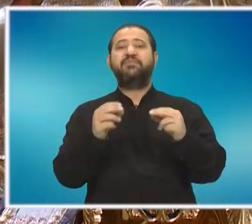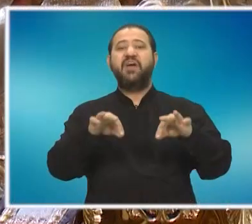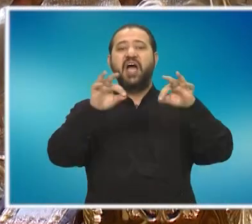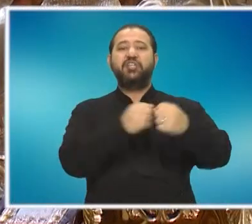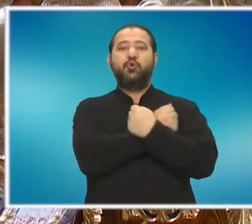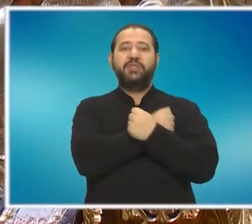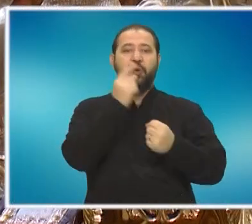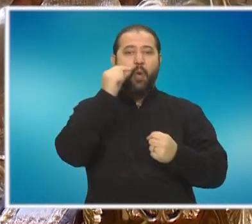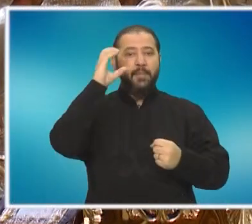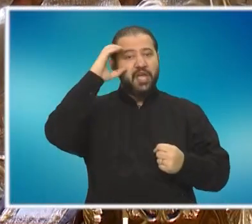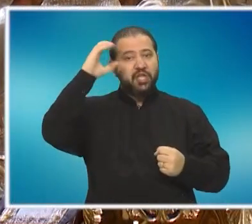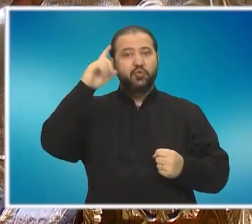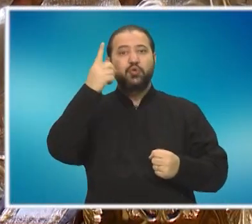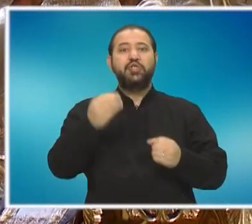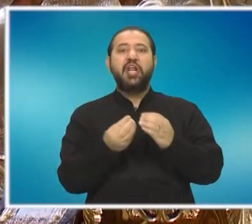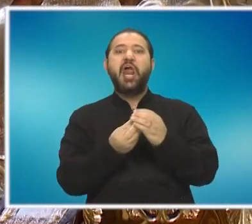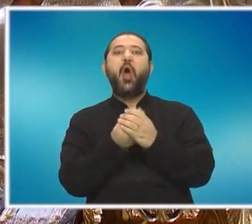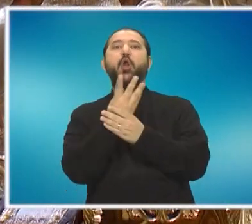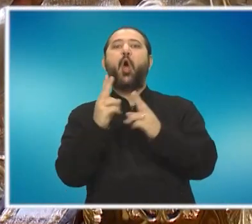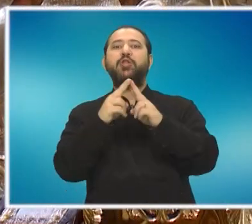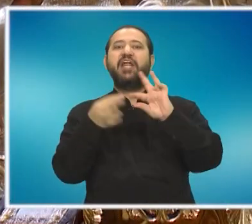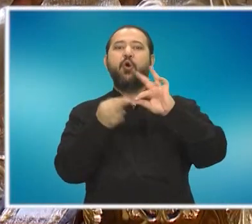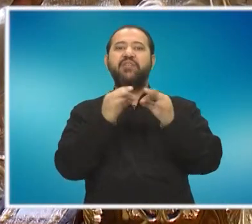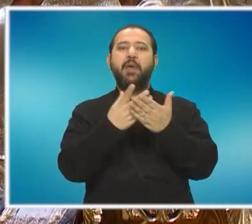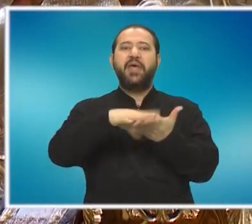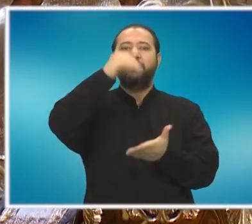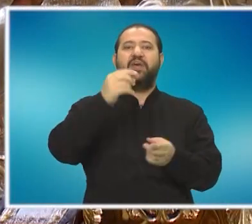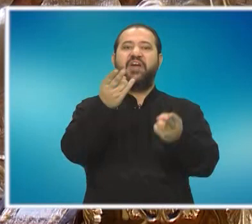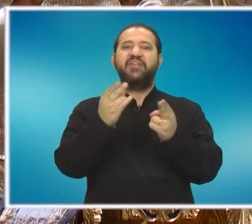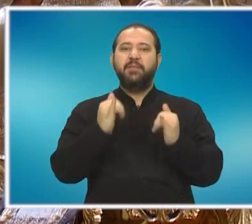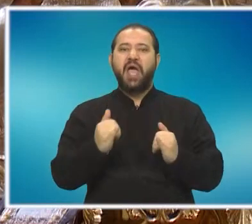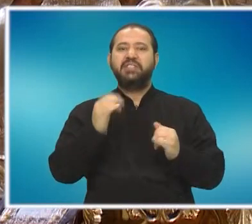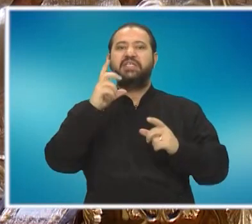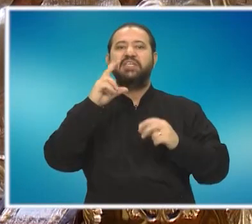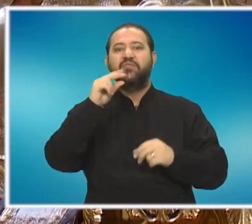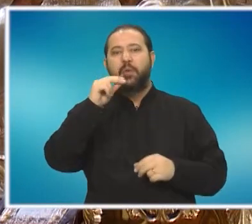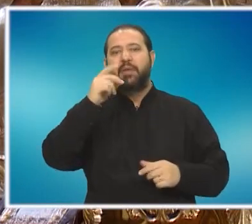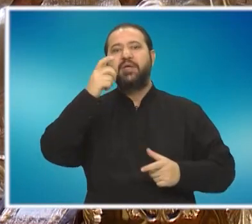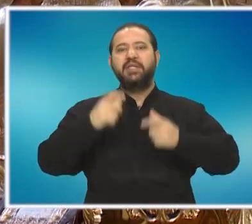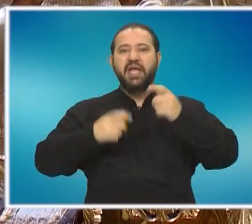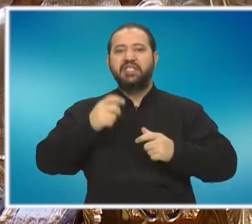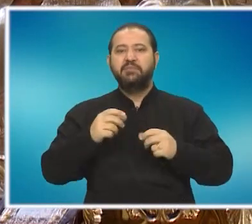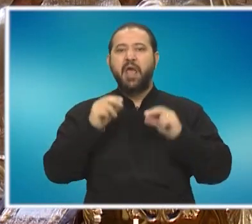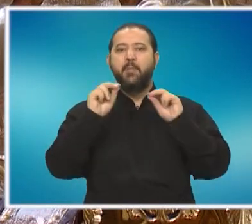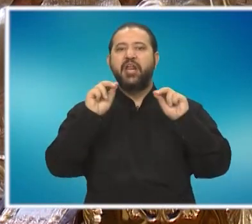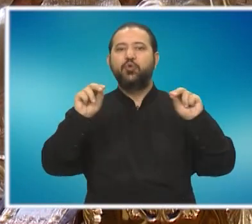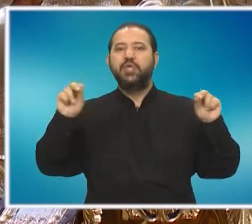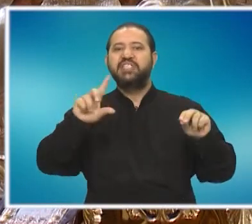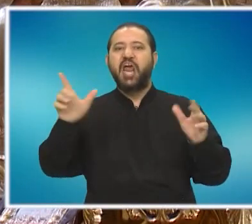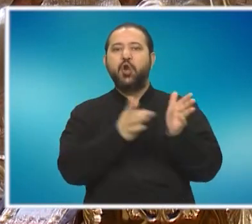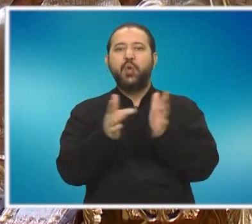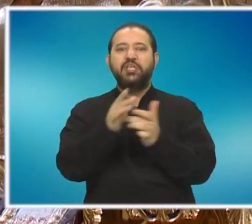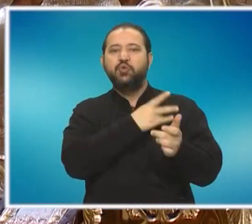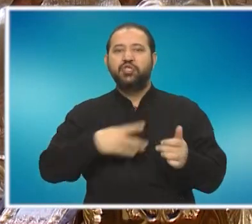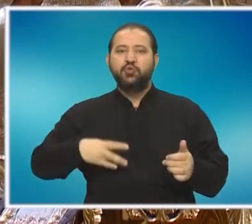Dragi telespectatori, bine v-am găsit la o nouă ediție a emisiunii Cuvânt pentru Suflet. Vă invităm să vorbim astăzi despre mărturisirea lui